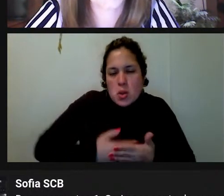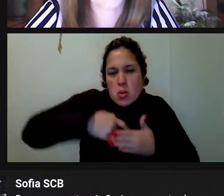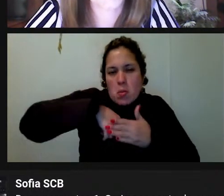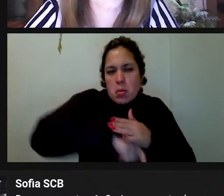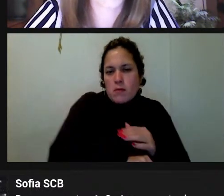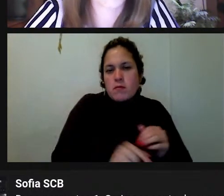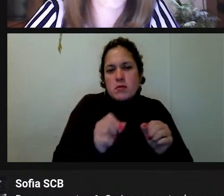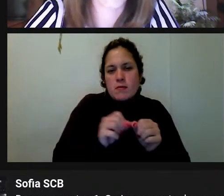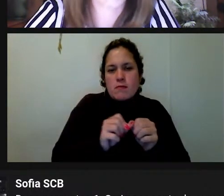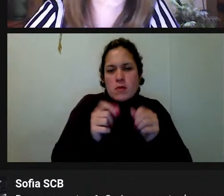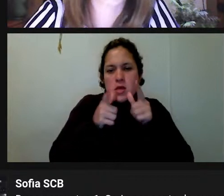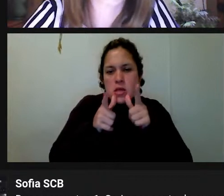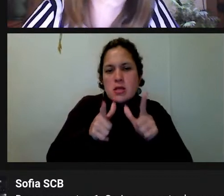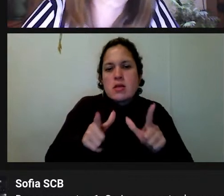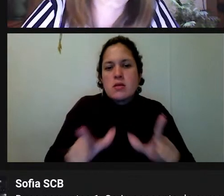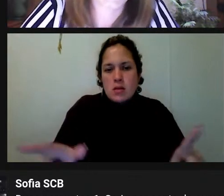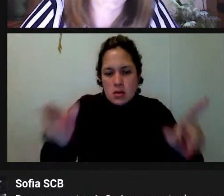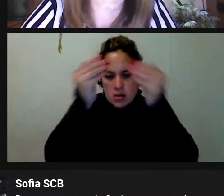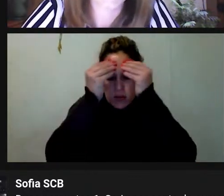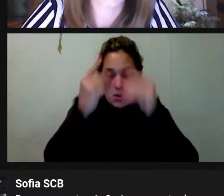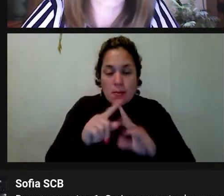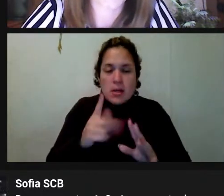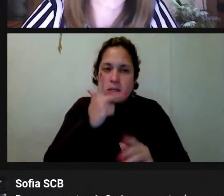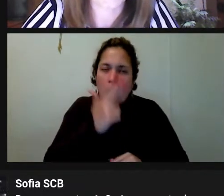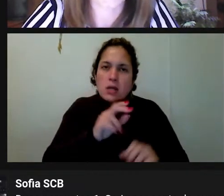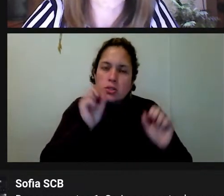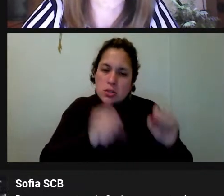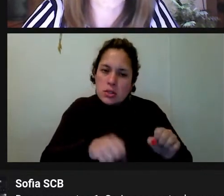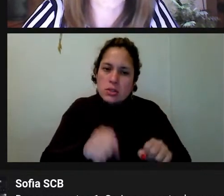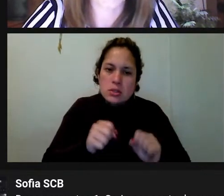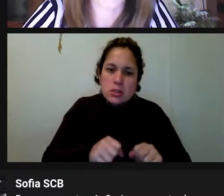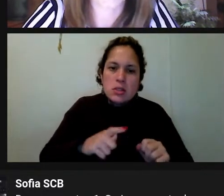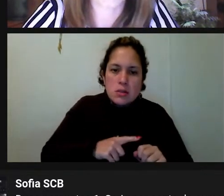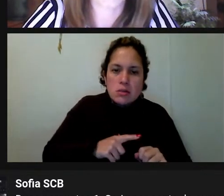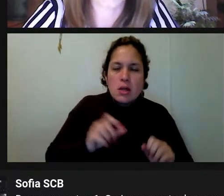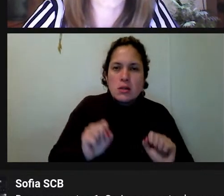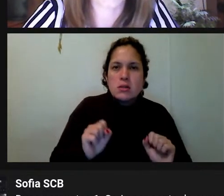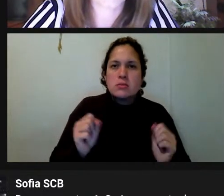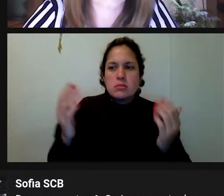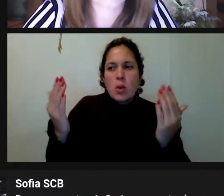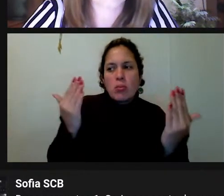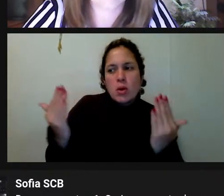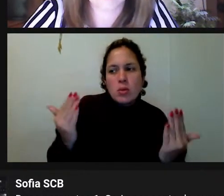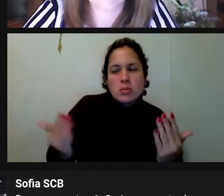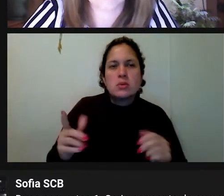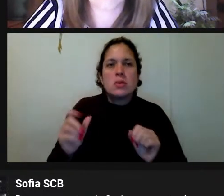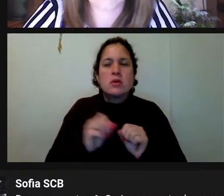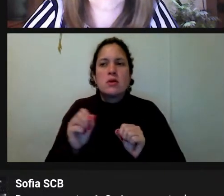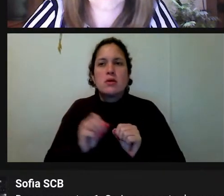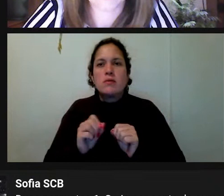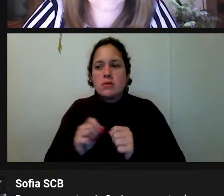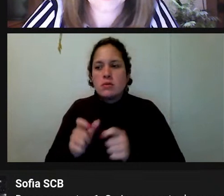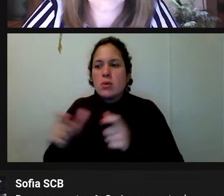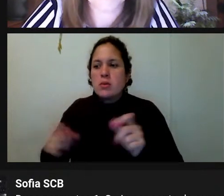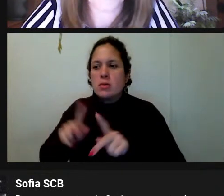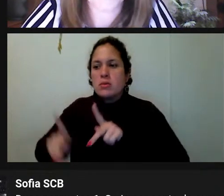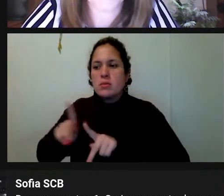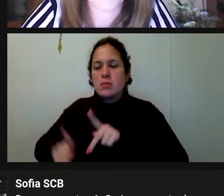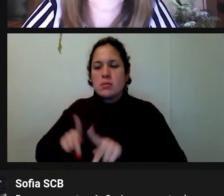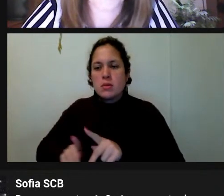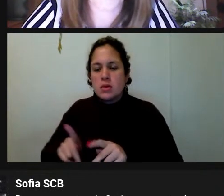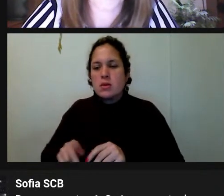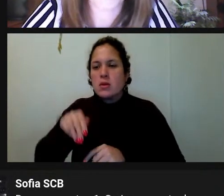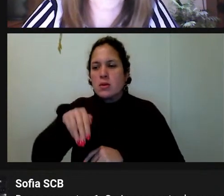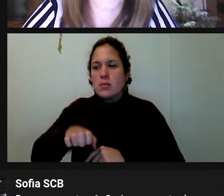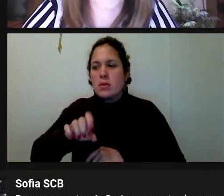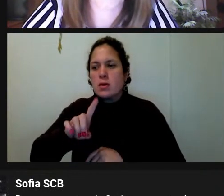pergunta, mas que provavelmente sim, existe uma relação próxima entre o aumento da população no medievo e a